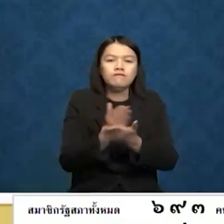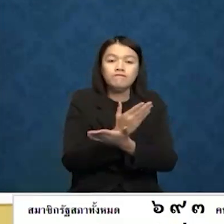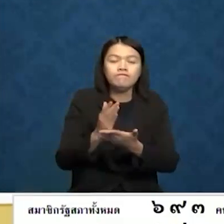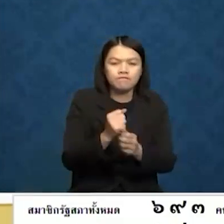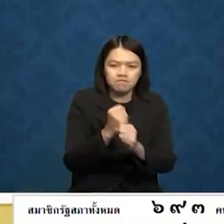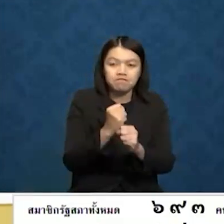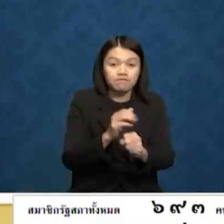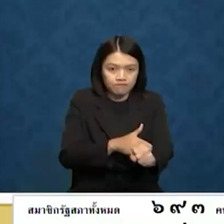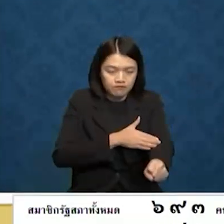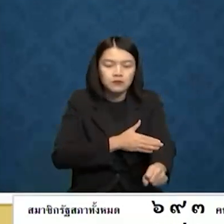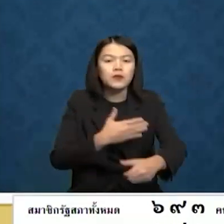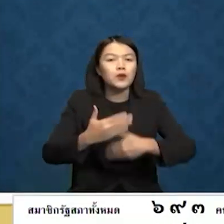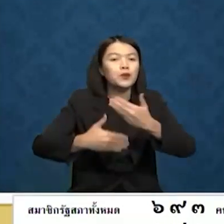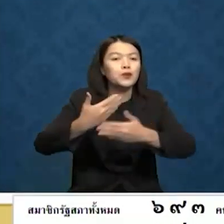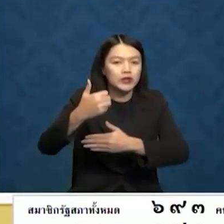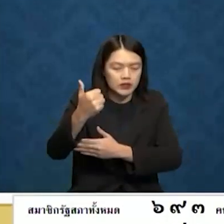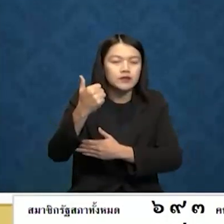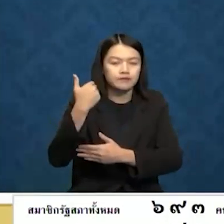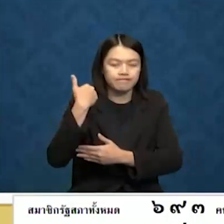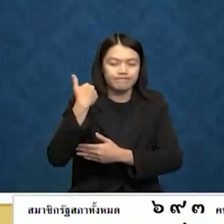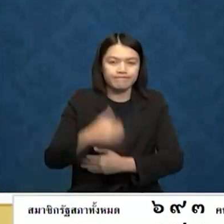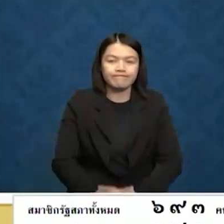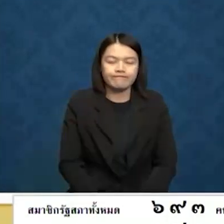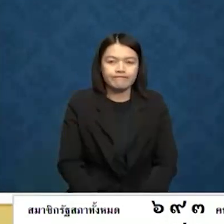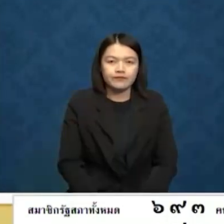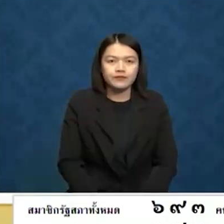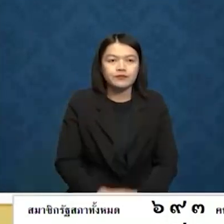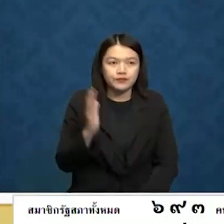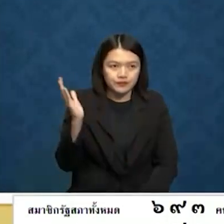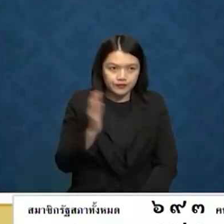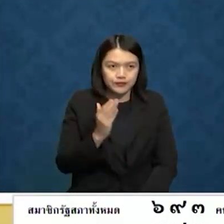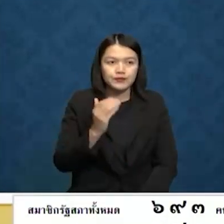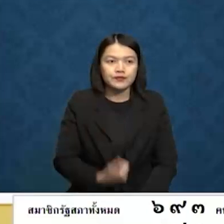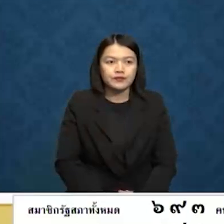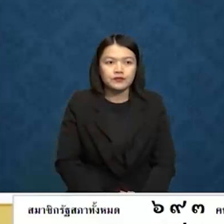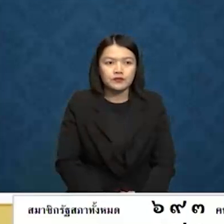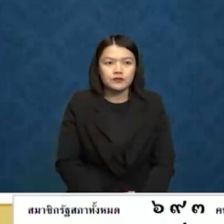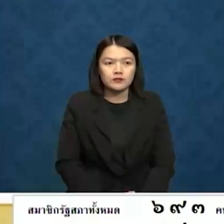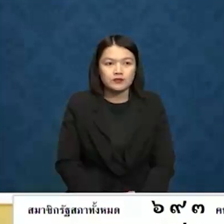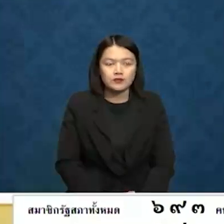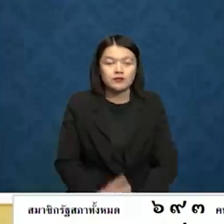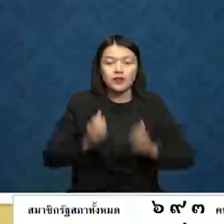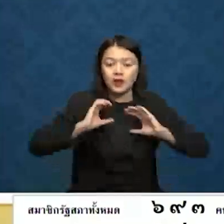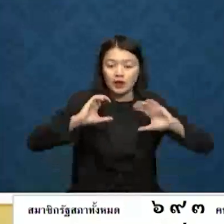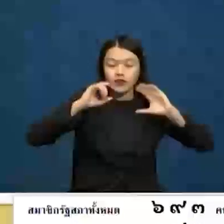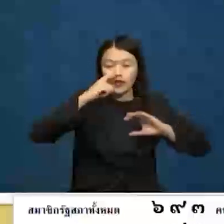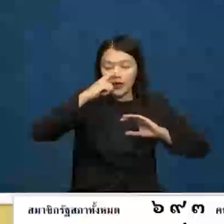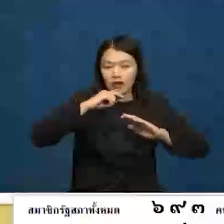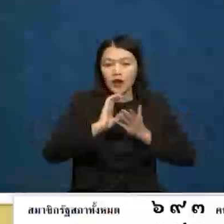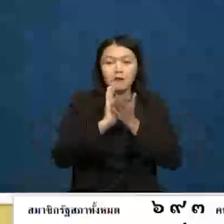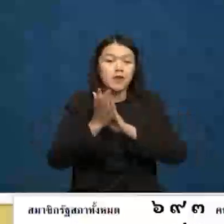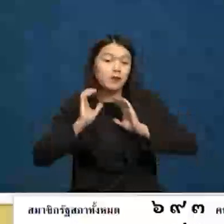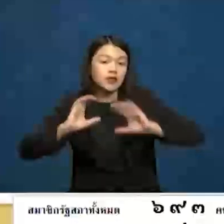าอยู่บ้างแต่ก็ดีขึ้นเรื่อยๆตามลำดับเช่นเดียวกันนะครับหน้าถัดไปนะครับ การเปลี่ยนผ่านราชการไทยไปสู่ระบบ